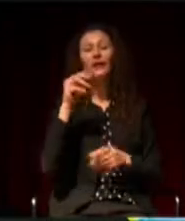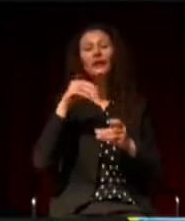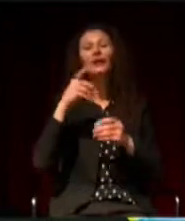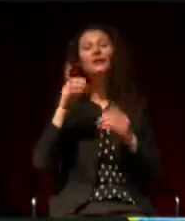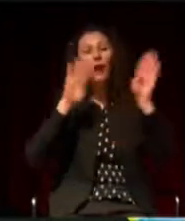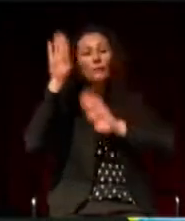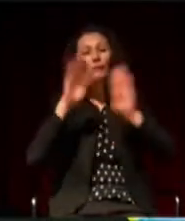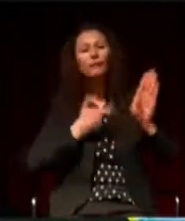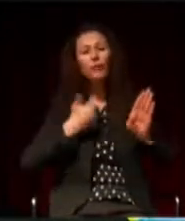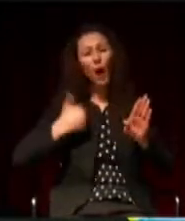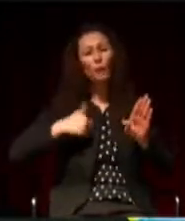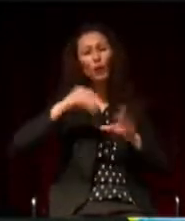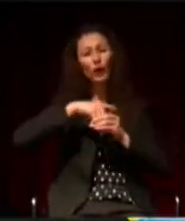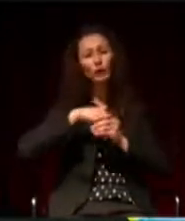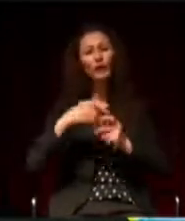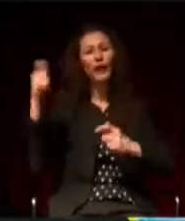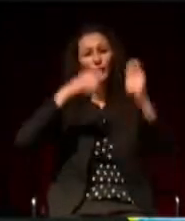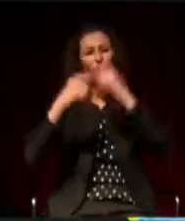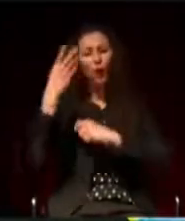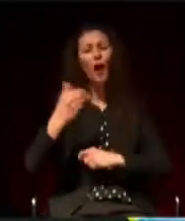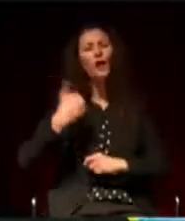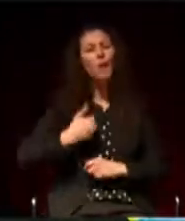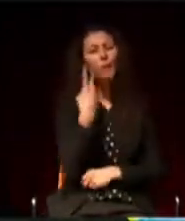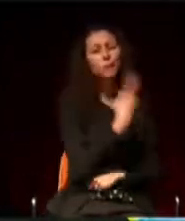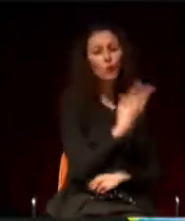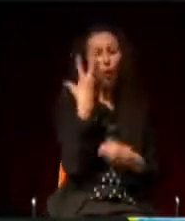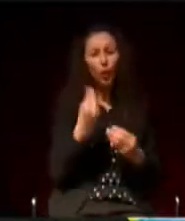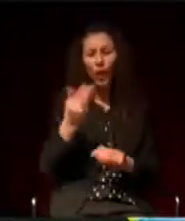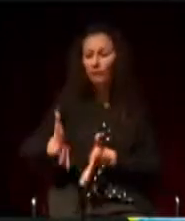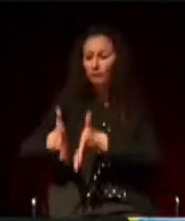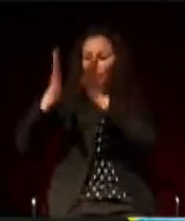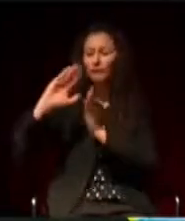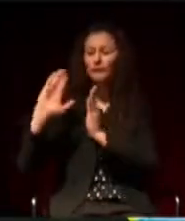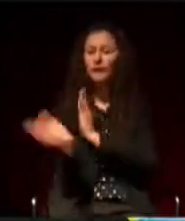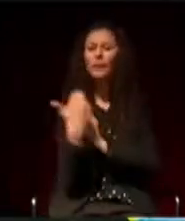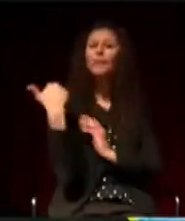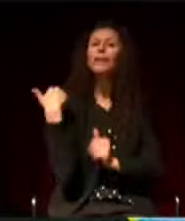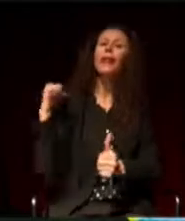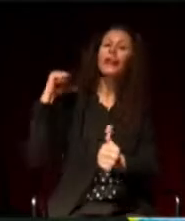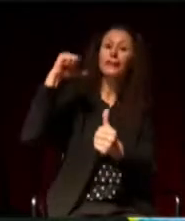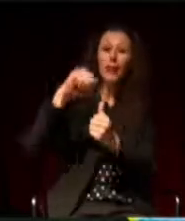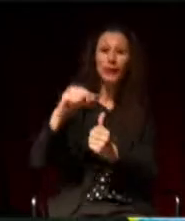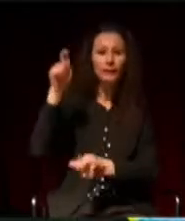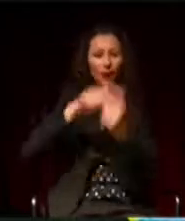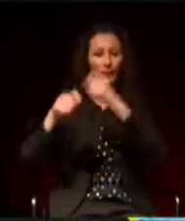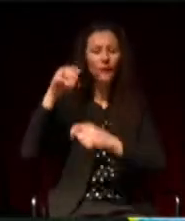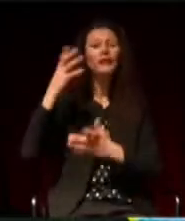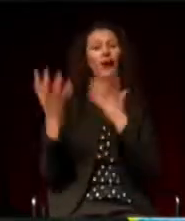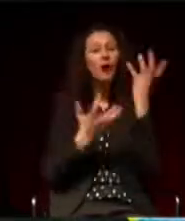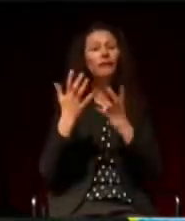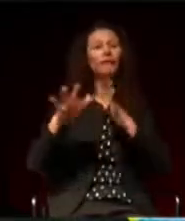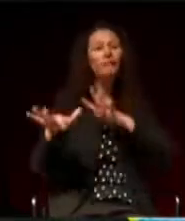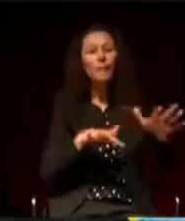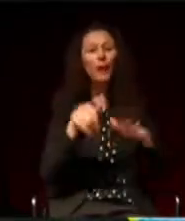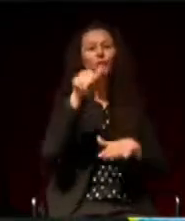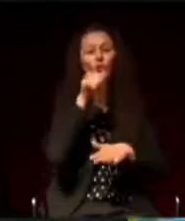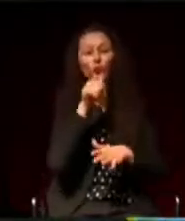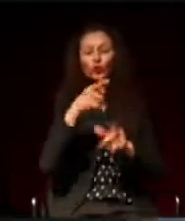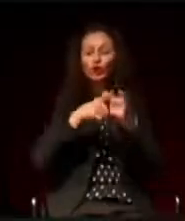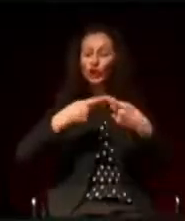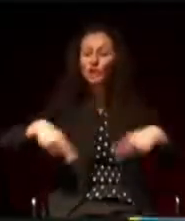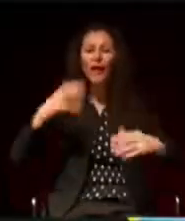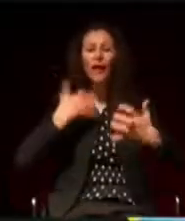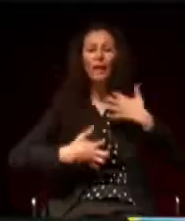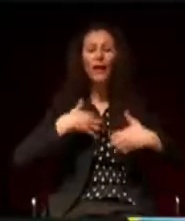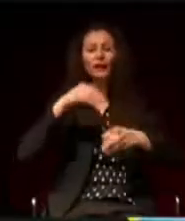İhale Kanunu öncesinde inşa edilen kamuya ait yapıların yıkılıp yeniden yapılması durumunda yangın, deprem, ısı ve su yalıtımı, çevre ve